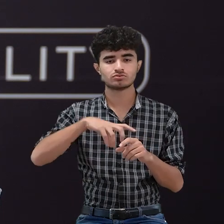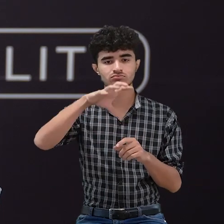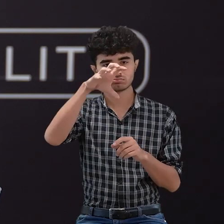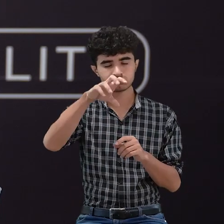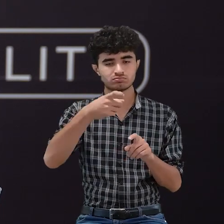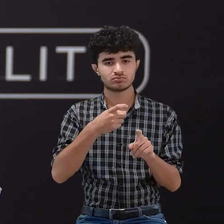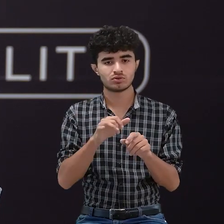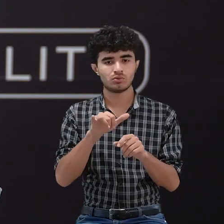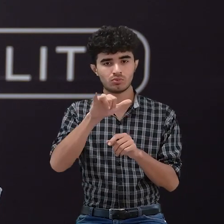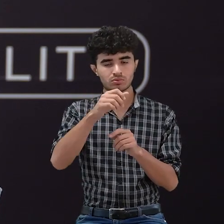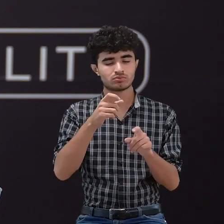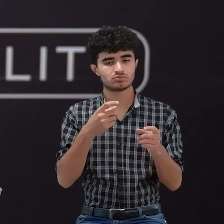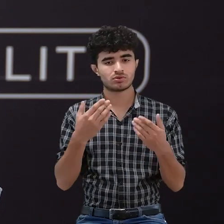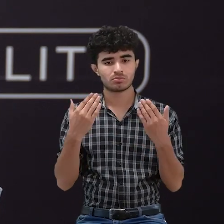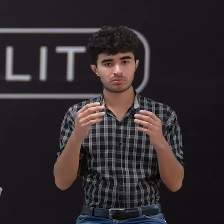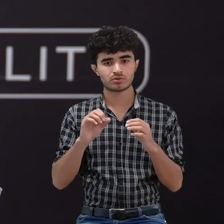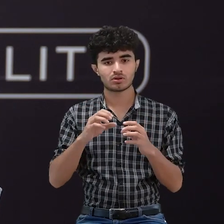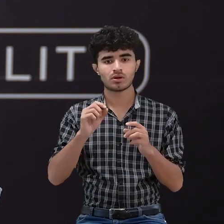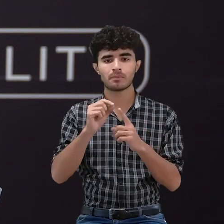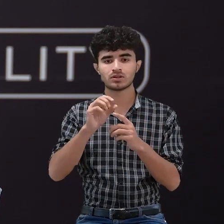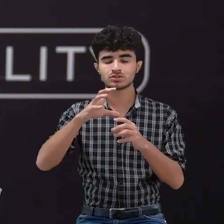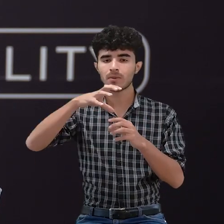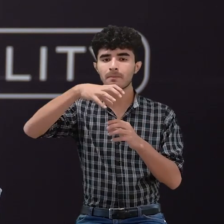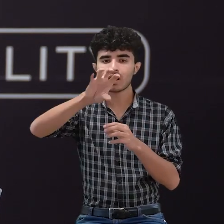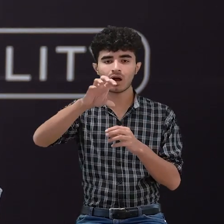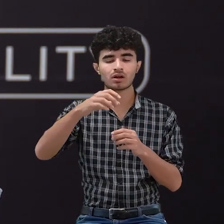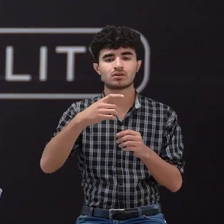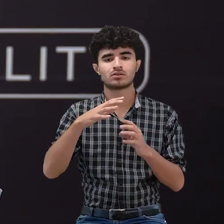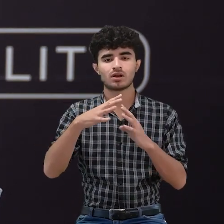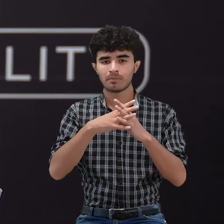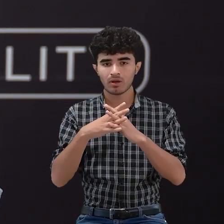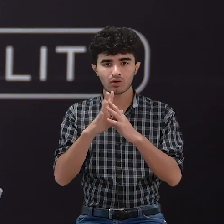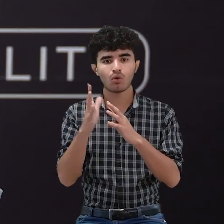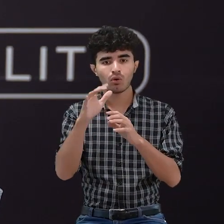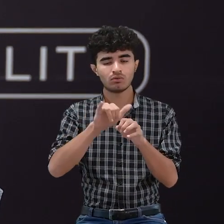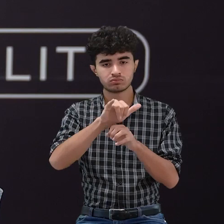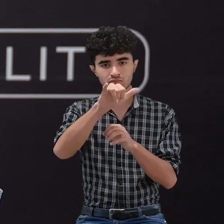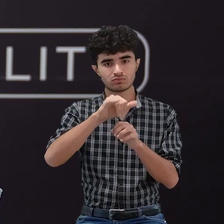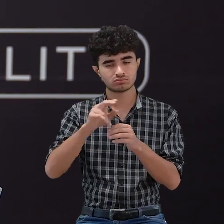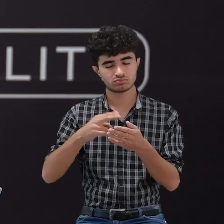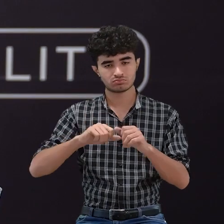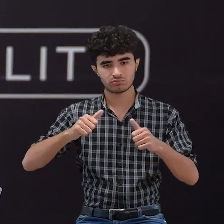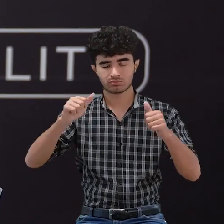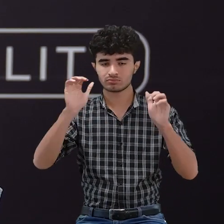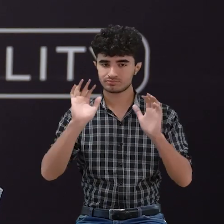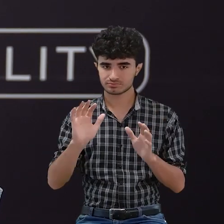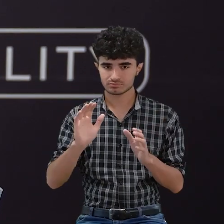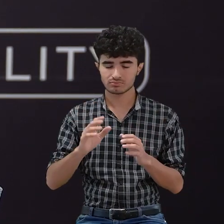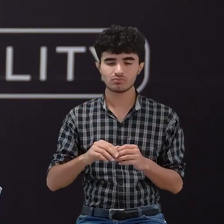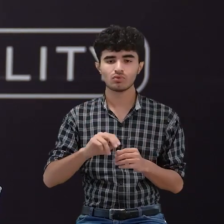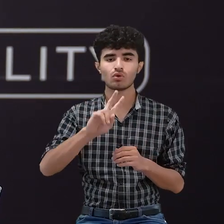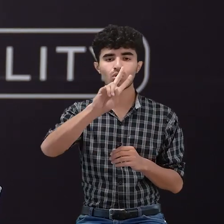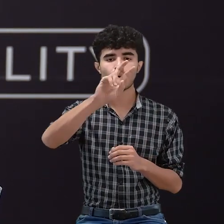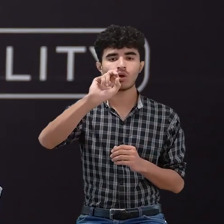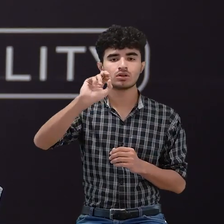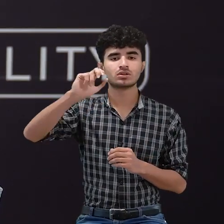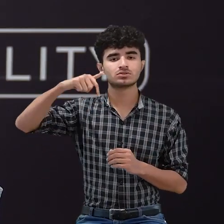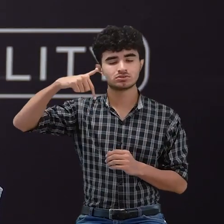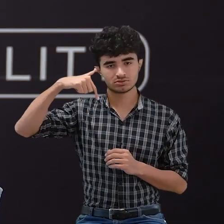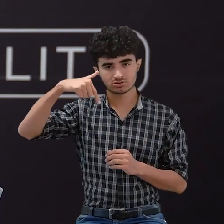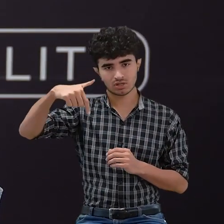کا، پھر کراچی میں الگ سے ڈپارٹمنٹ کھلے، پھر یہ ساری چیزیں ہوتی رہیں.